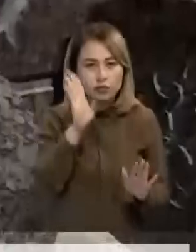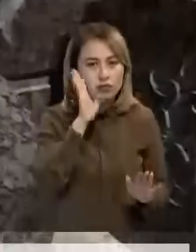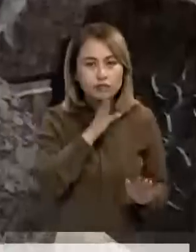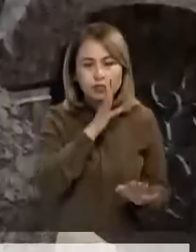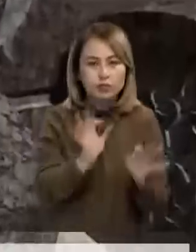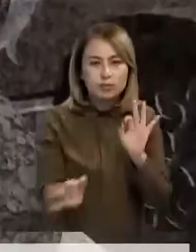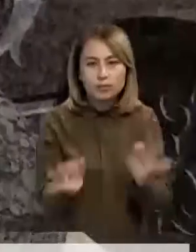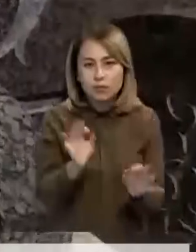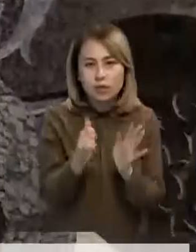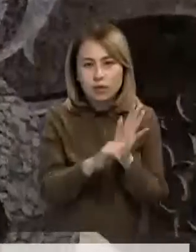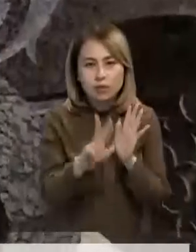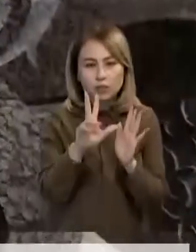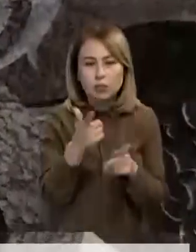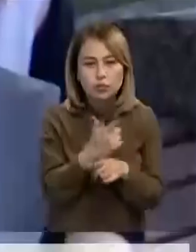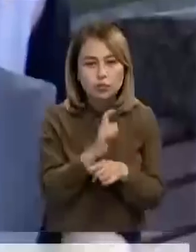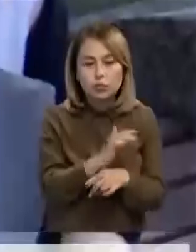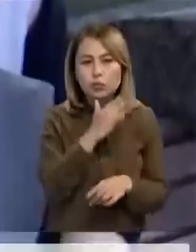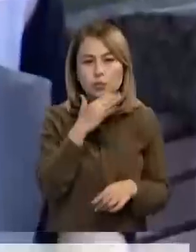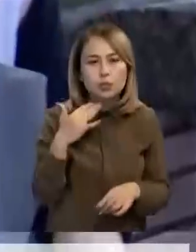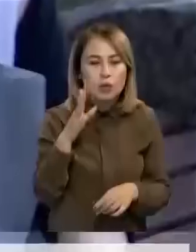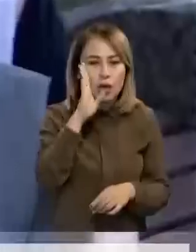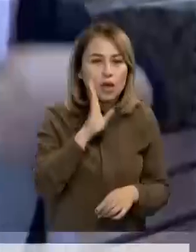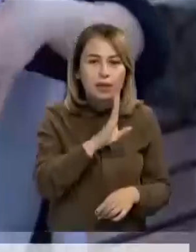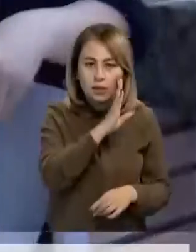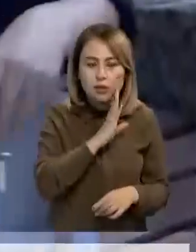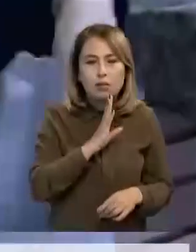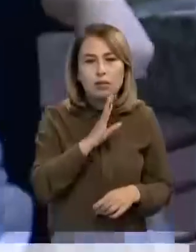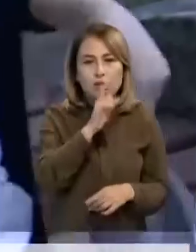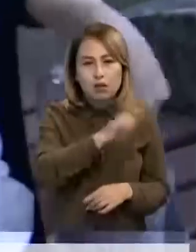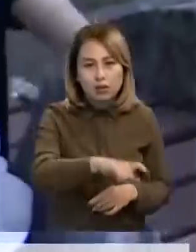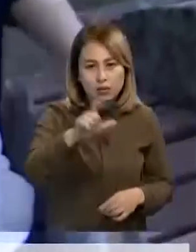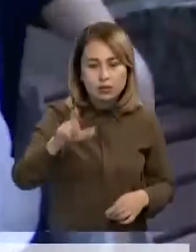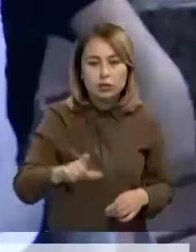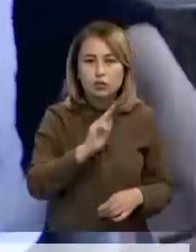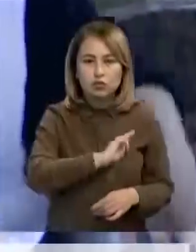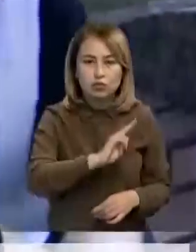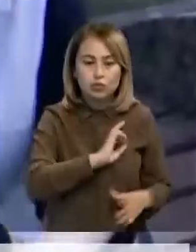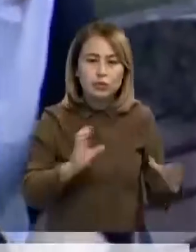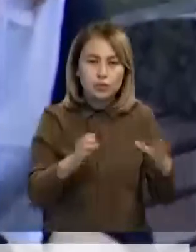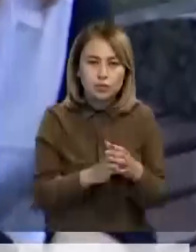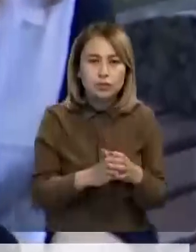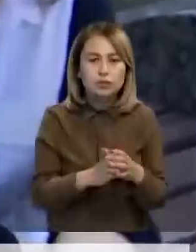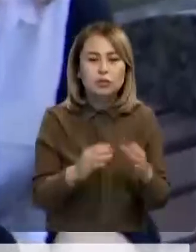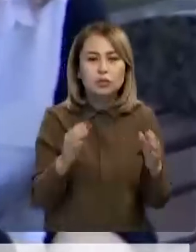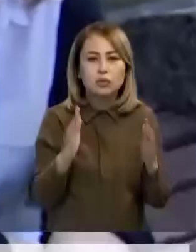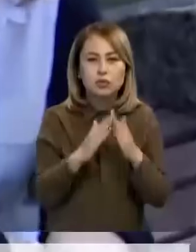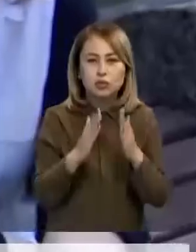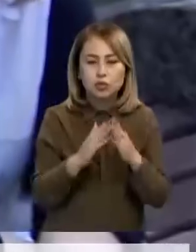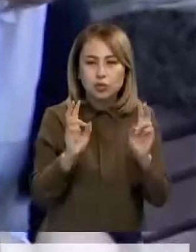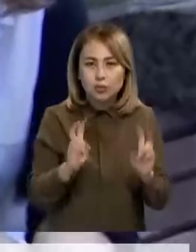нормально. 63 өте көп. Әйел адам көп жұмыс қызметтен бөлек үй жұмысы да